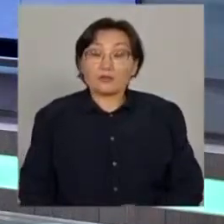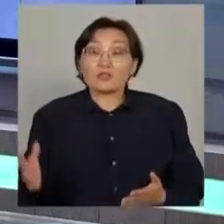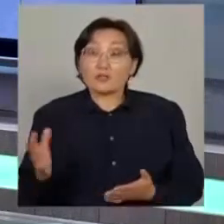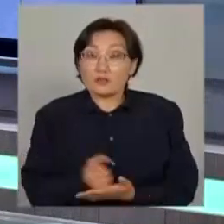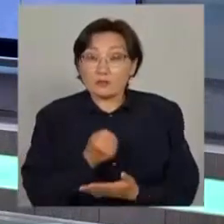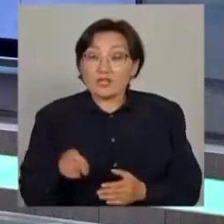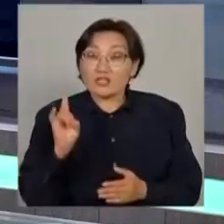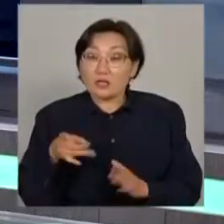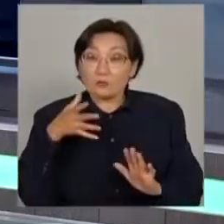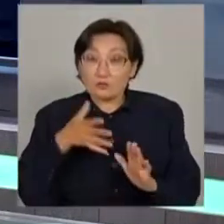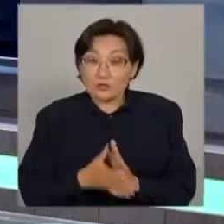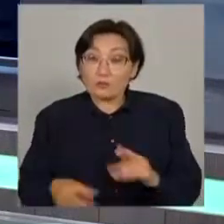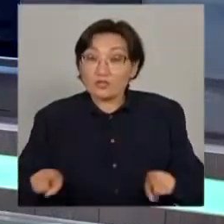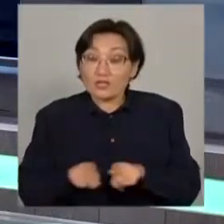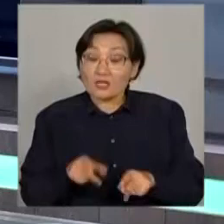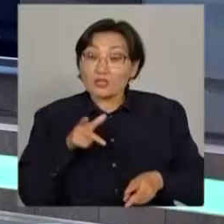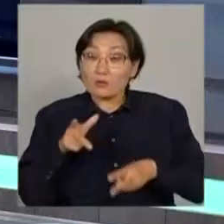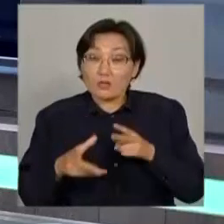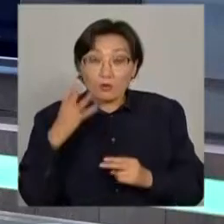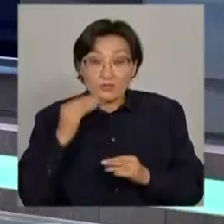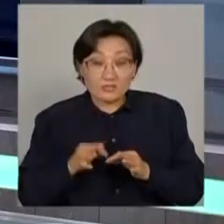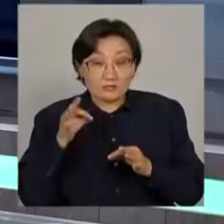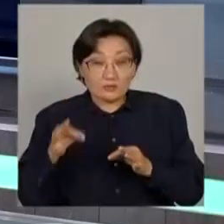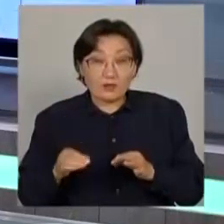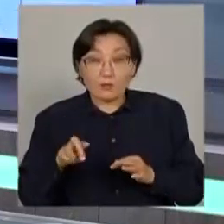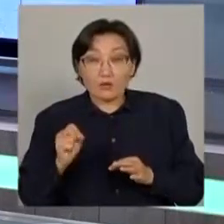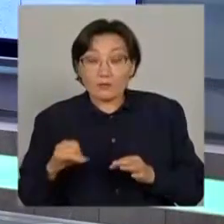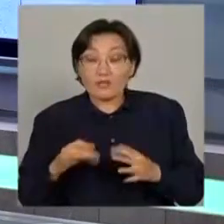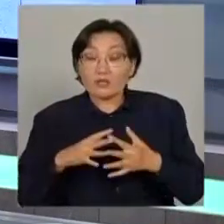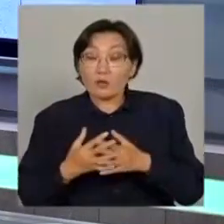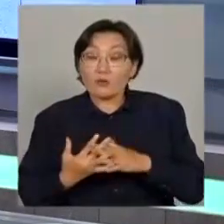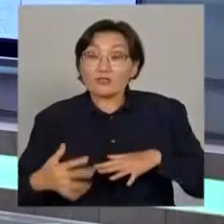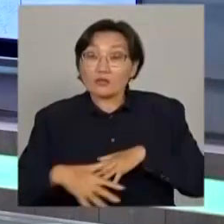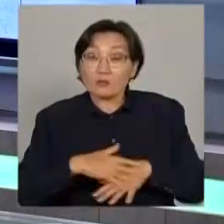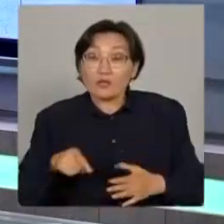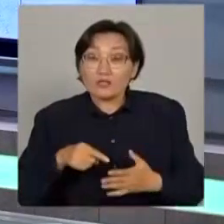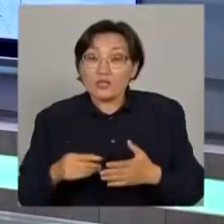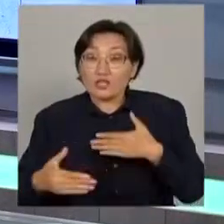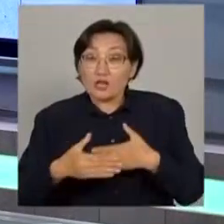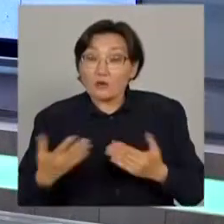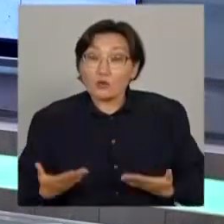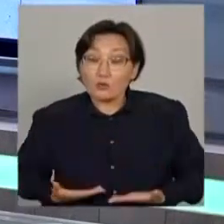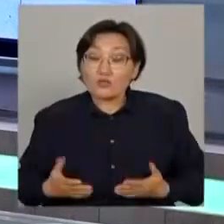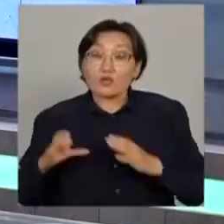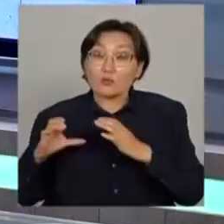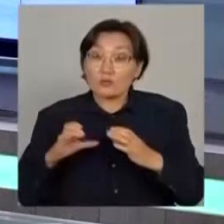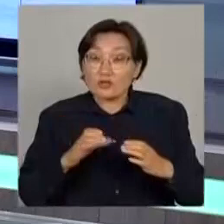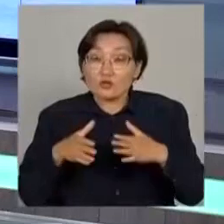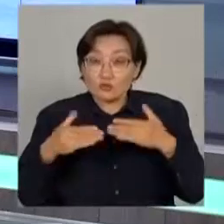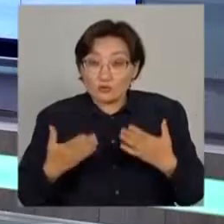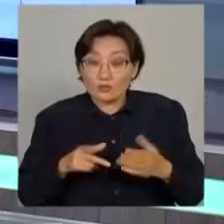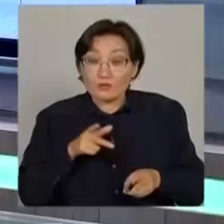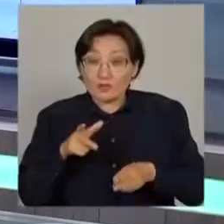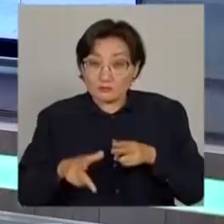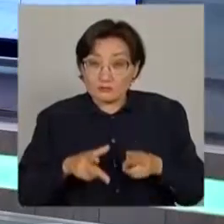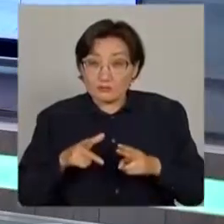Тапканымыз таксиге кетет. Осылай деп шағым айтқан Алматы облысы Абай ауылының тұрғындары қалаға жақын тұрсақта қоғамдық көлік жүрмейді деп